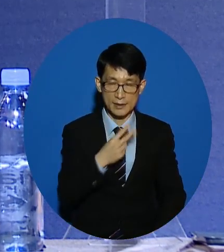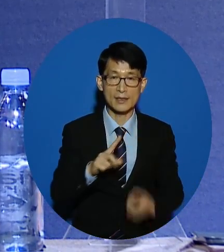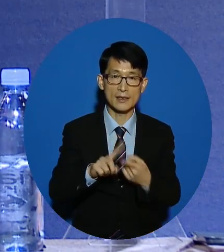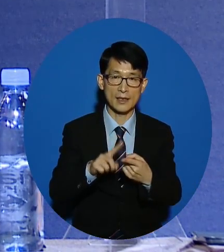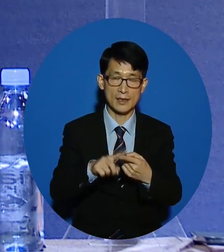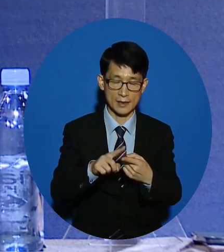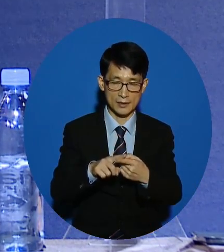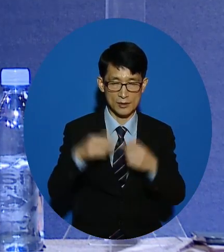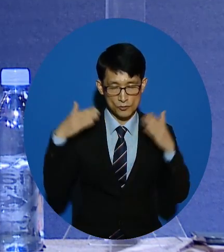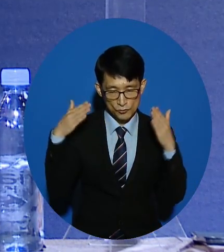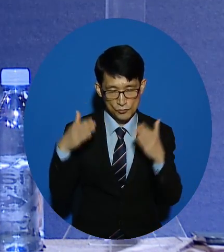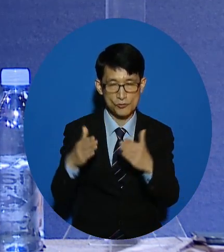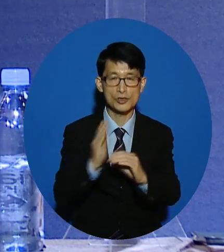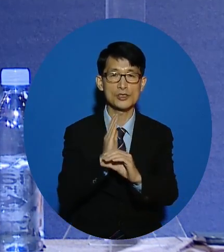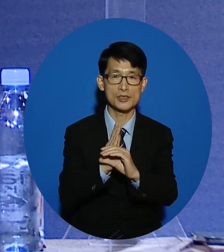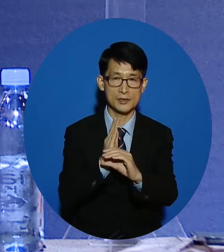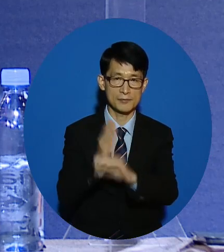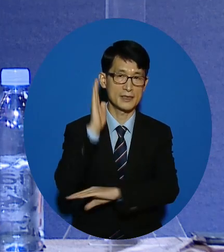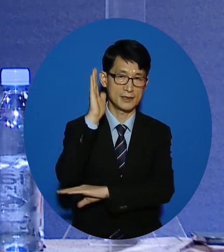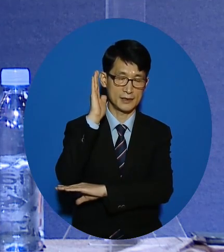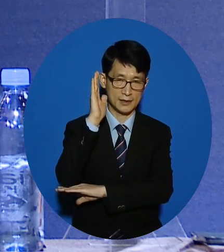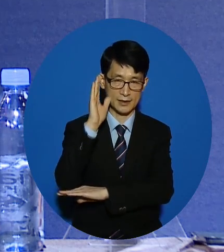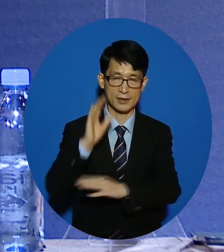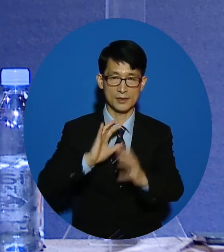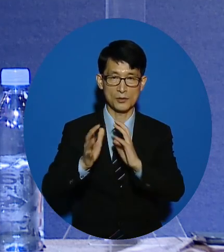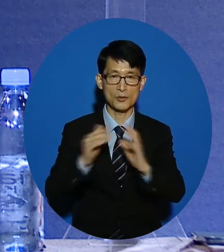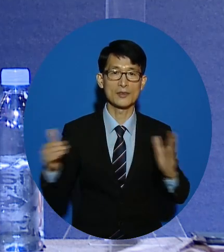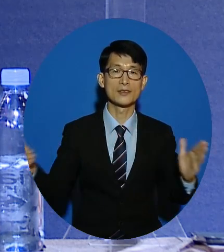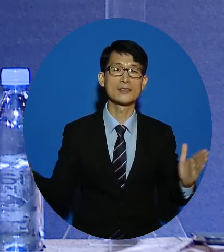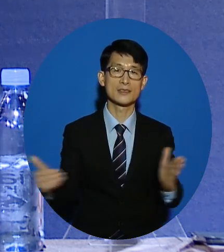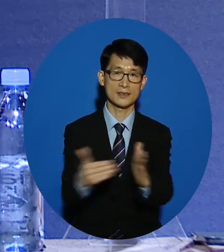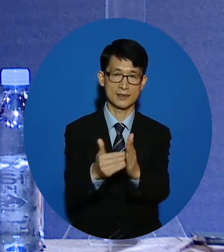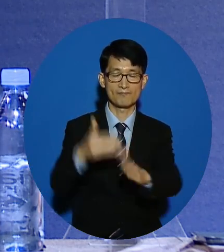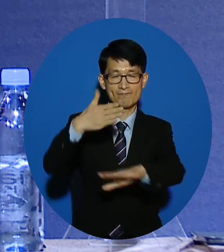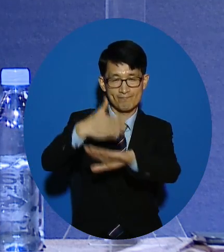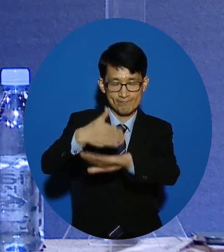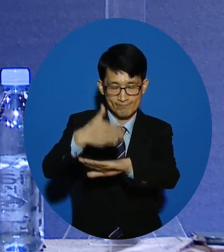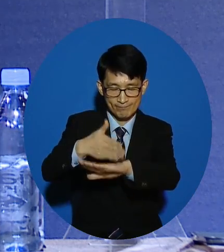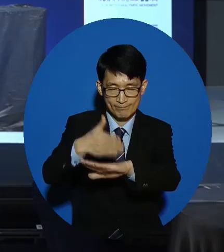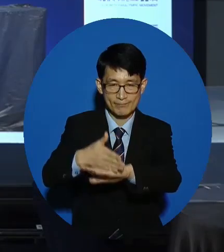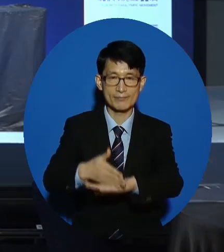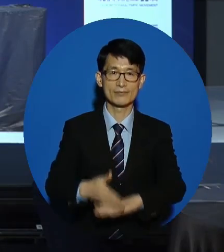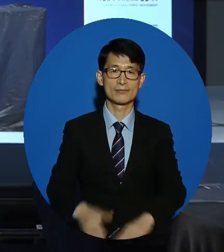주제로 토론을 진행했습니다. 이상 마치겠습니다. 감사합니다.